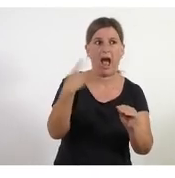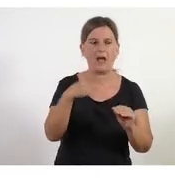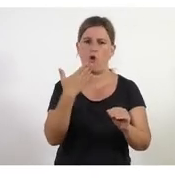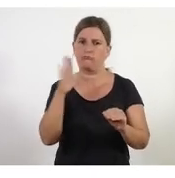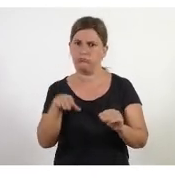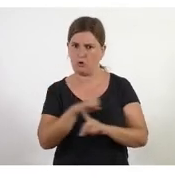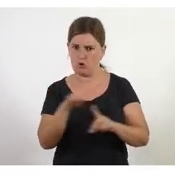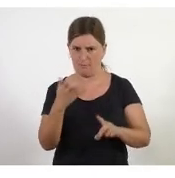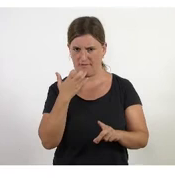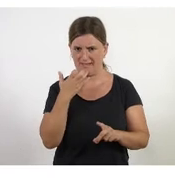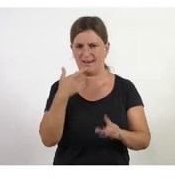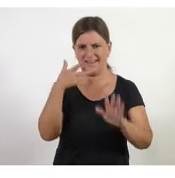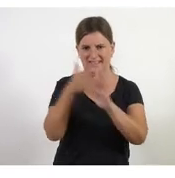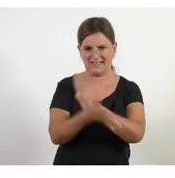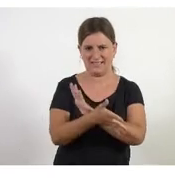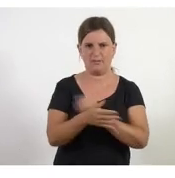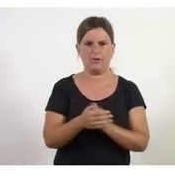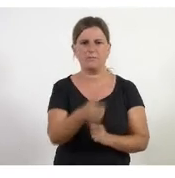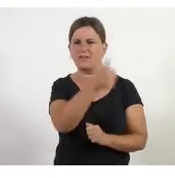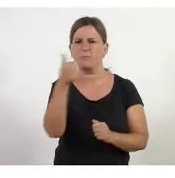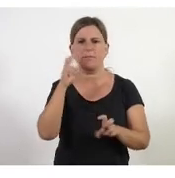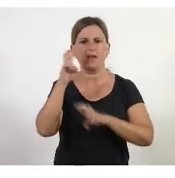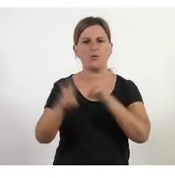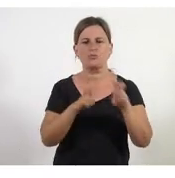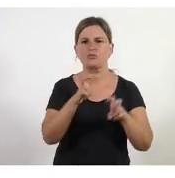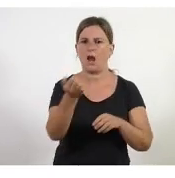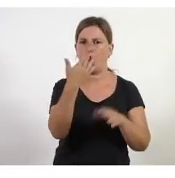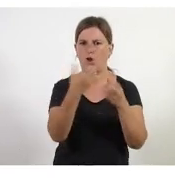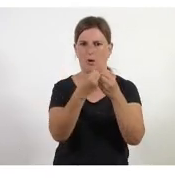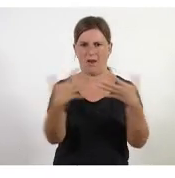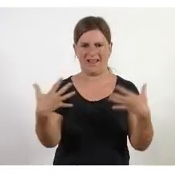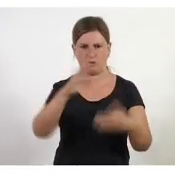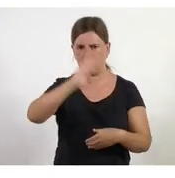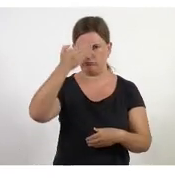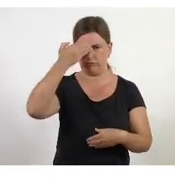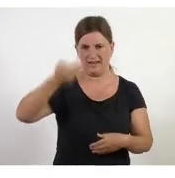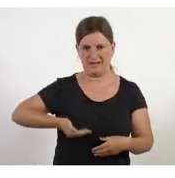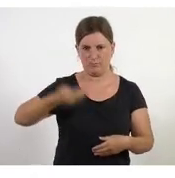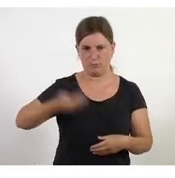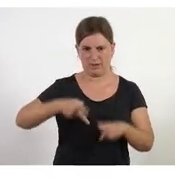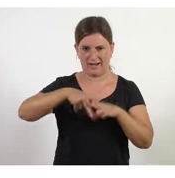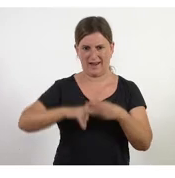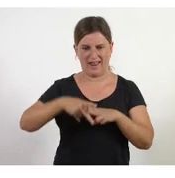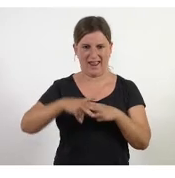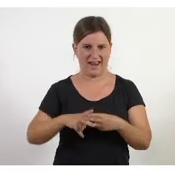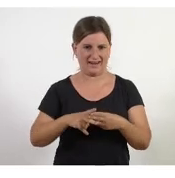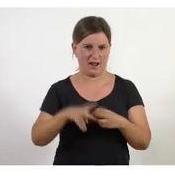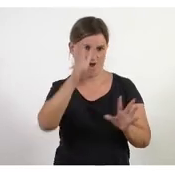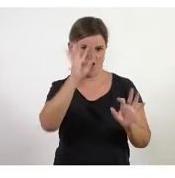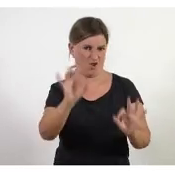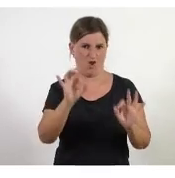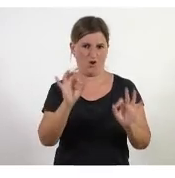En primer lloc, hem de buscar una eina de correu electrònic. Vale? És molt evident,